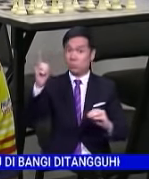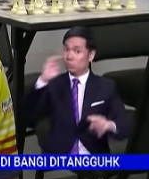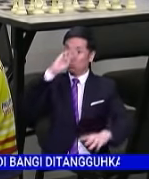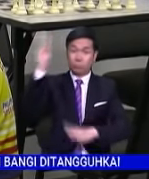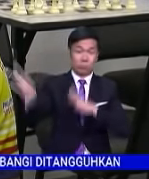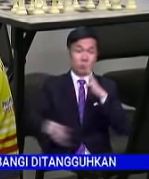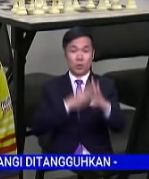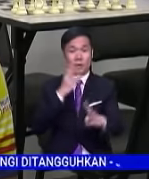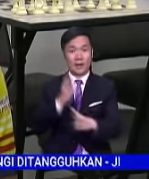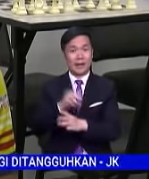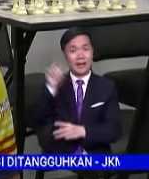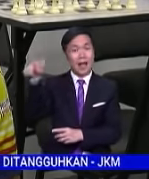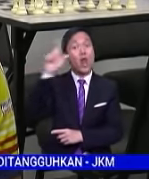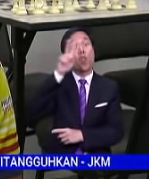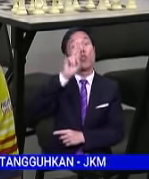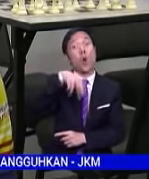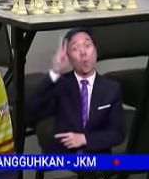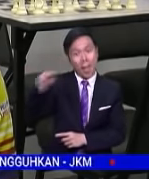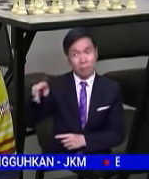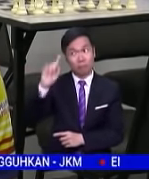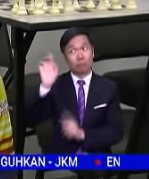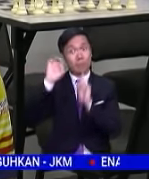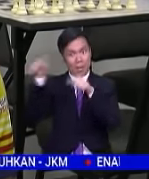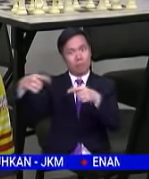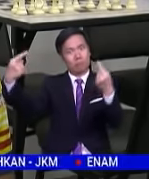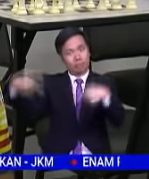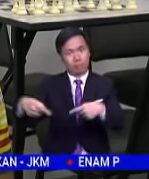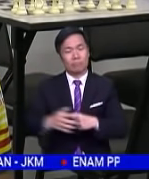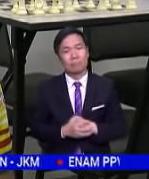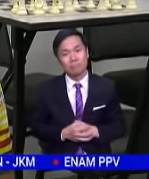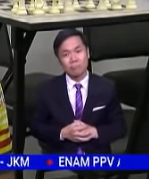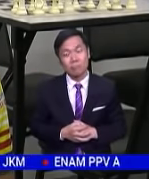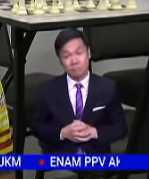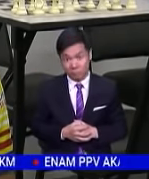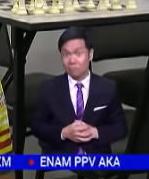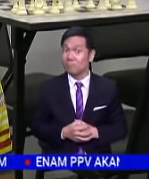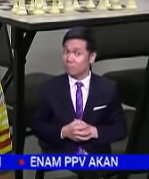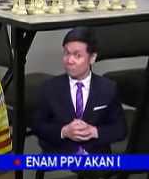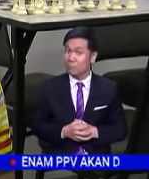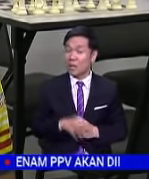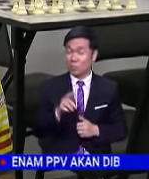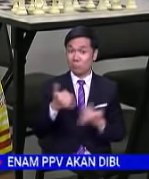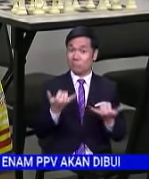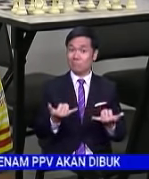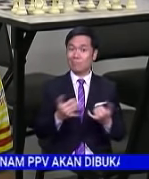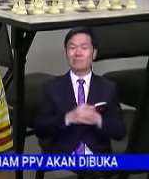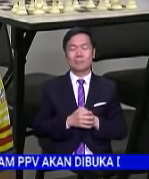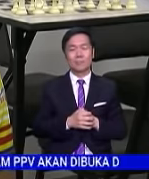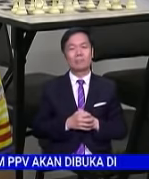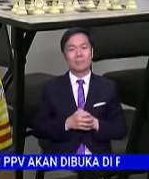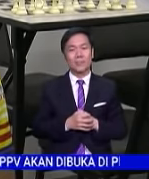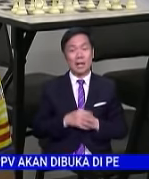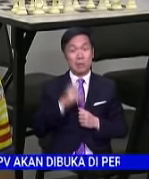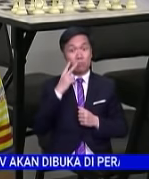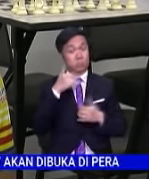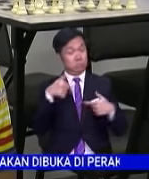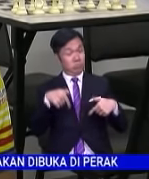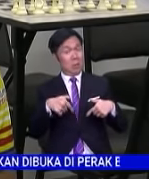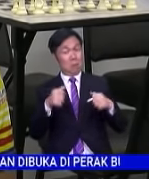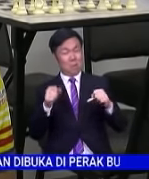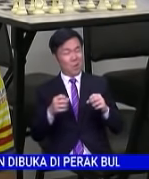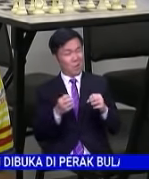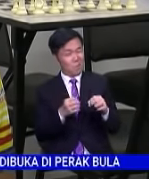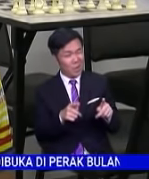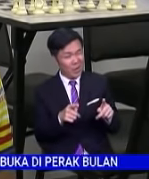dunia daripada Norway, Magnus Carlsen juga tu akan bertanding lah. So peluang yang kami rasa peluang kami